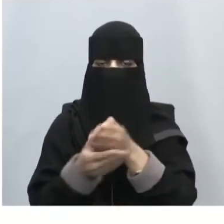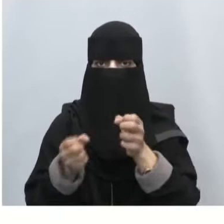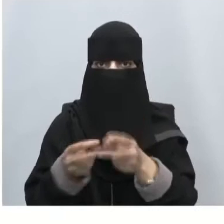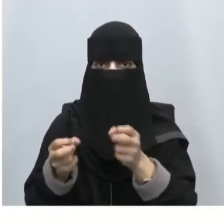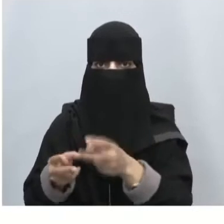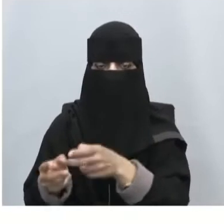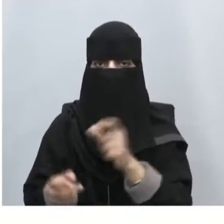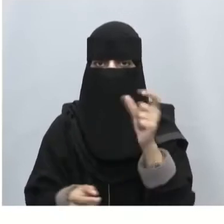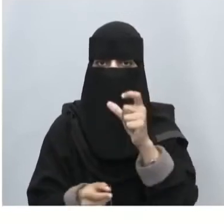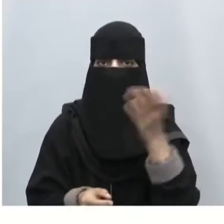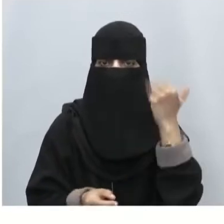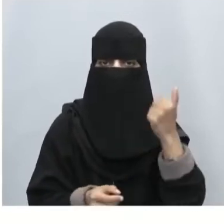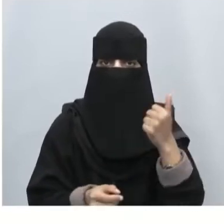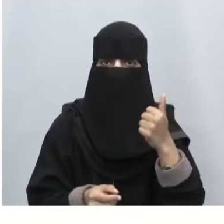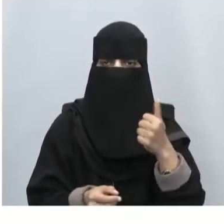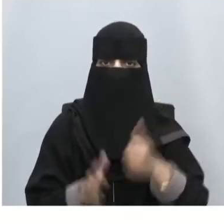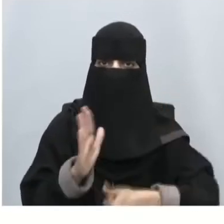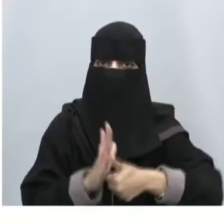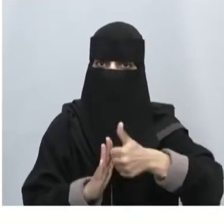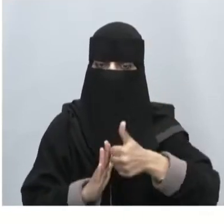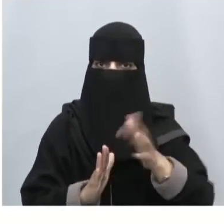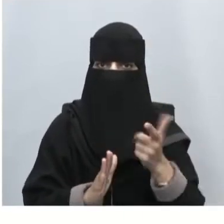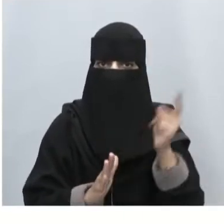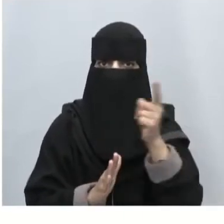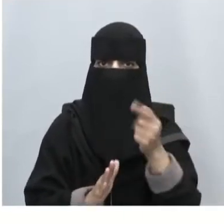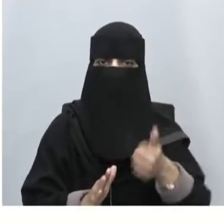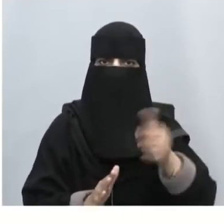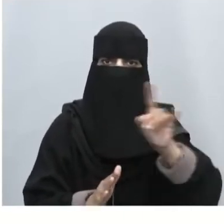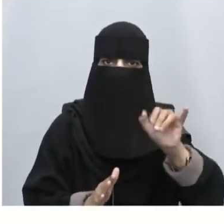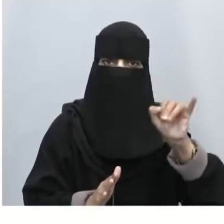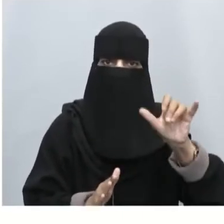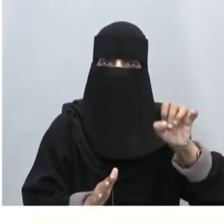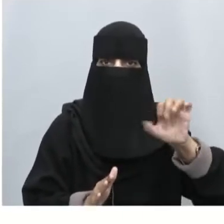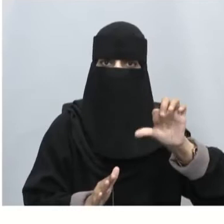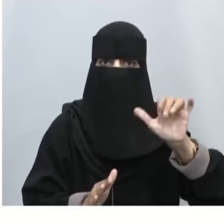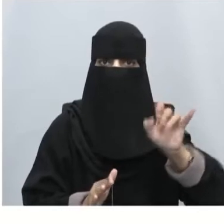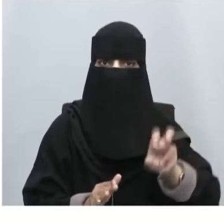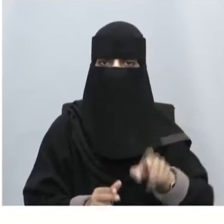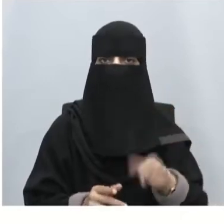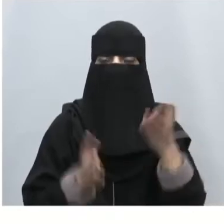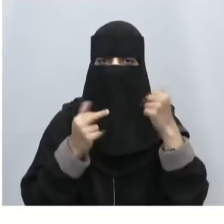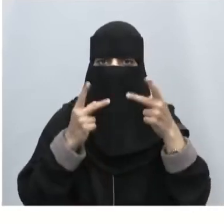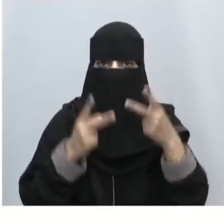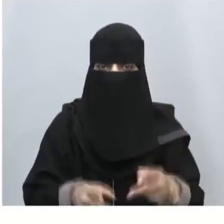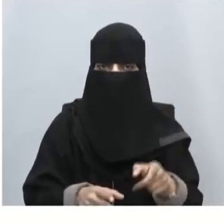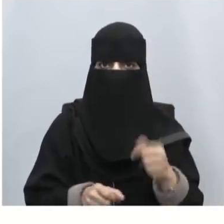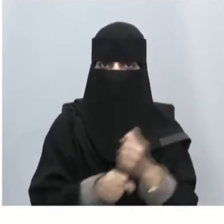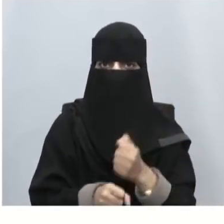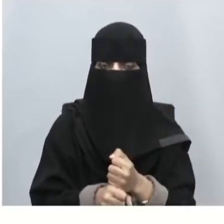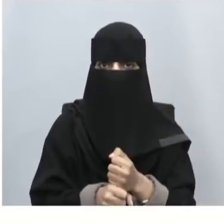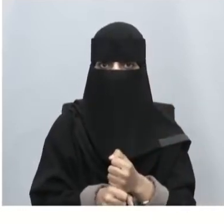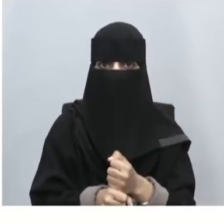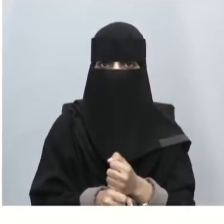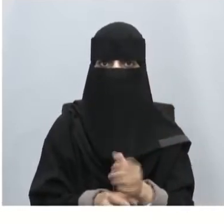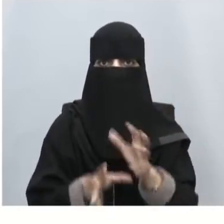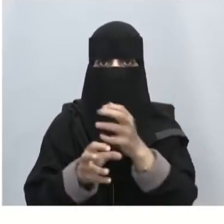التي تحققت في عهد الدوله الامويه الدوله السابقه لهم فاول عمل قام به العباسيون